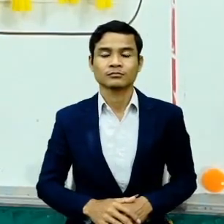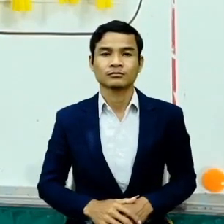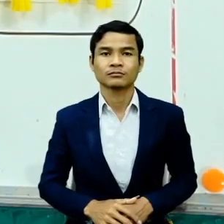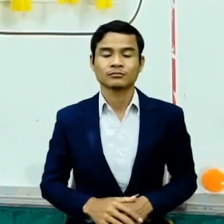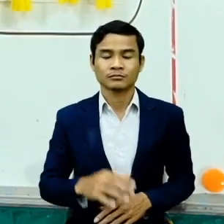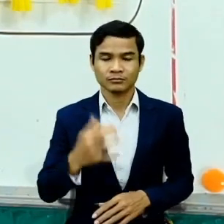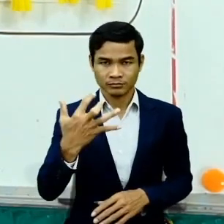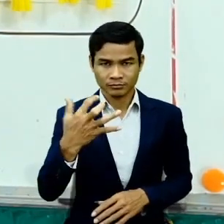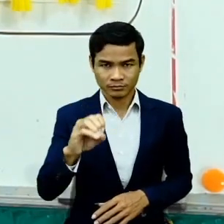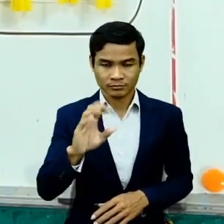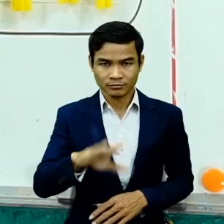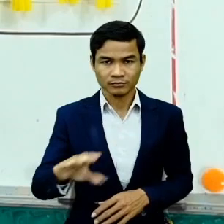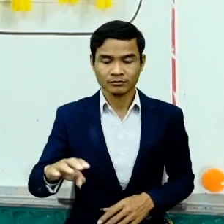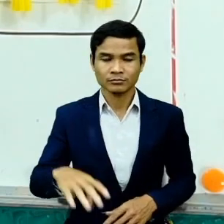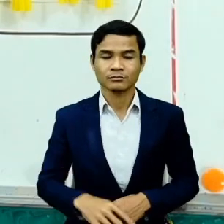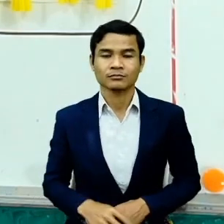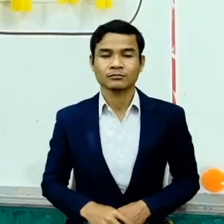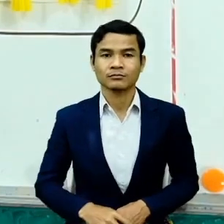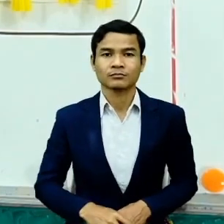chà chất sập